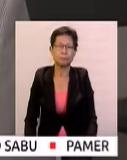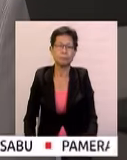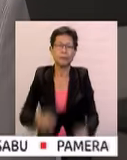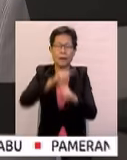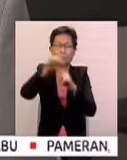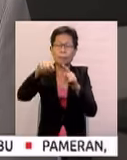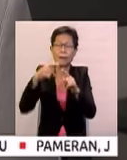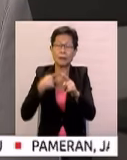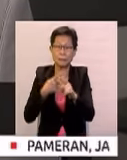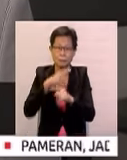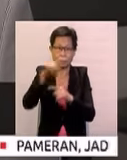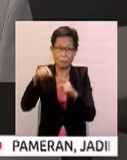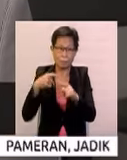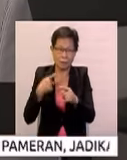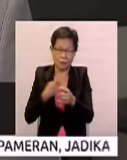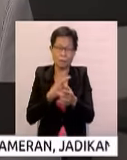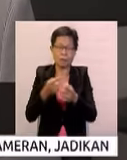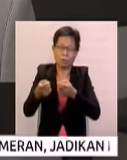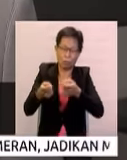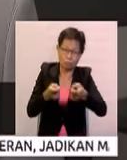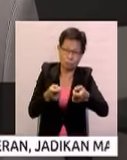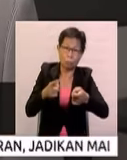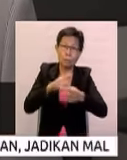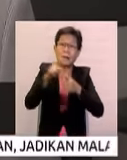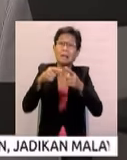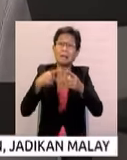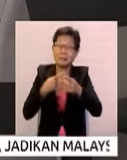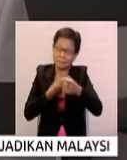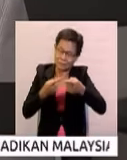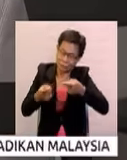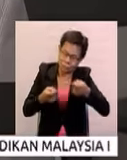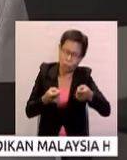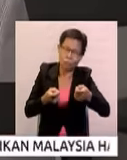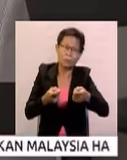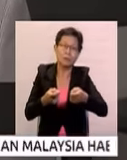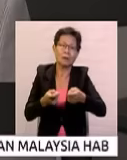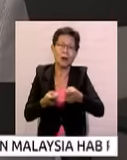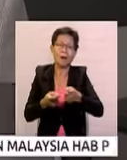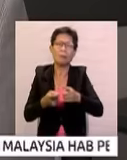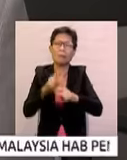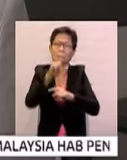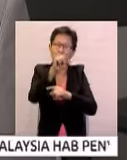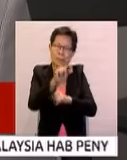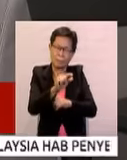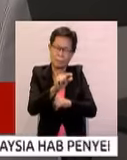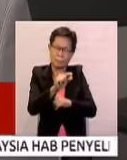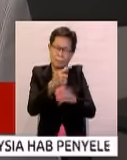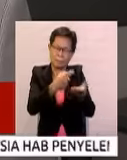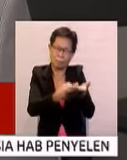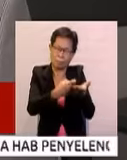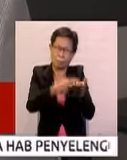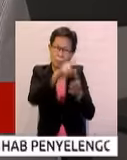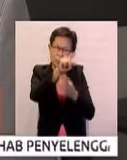Bila kita mengenakan kawalan dan kita mengenakan minima